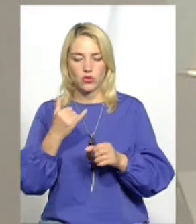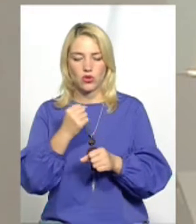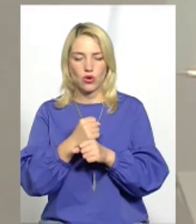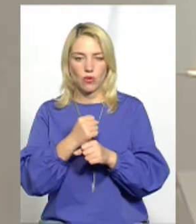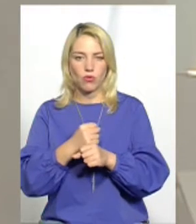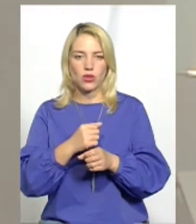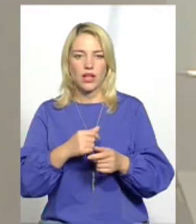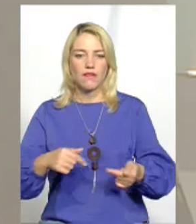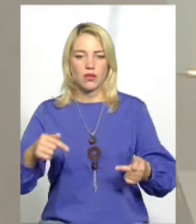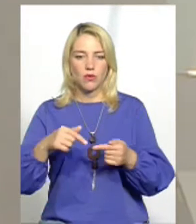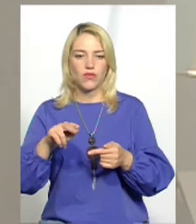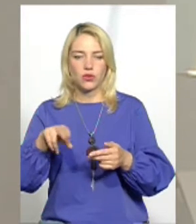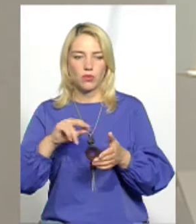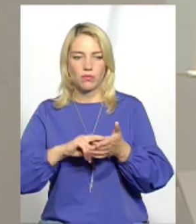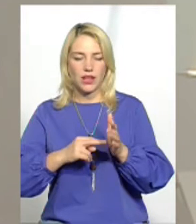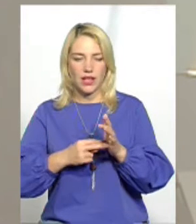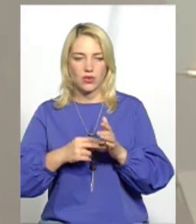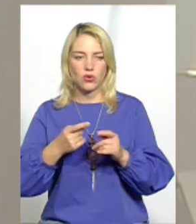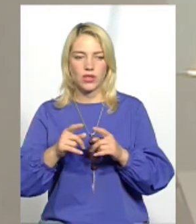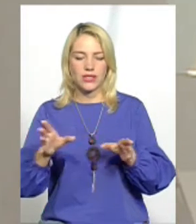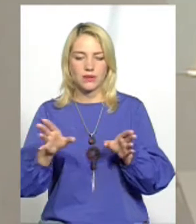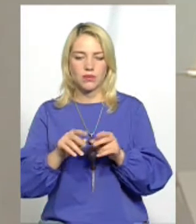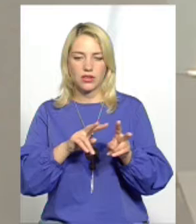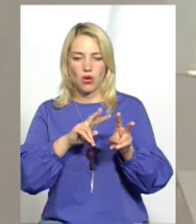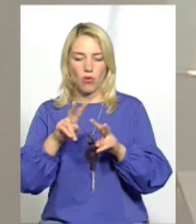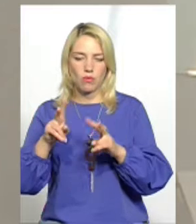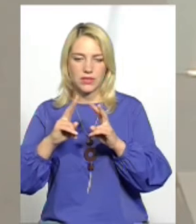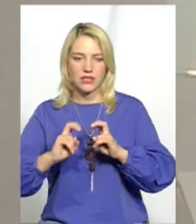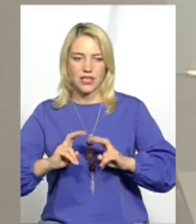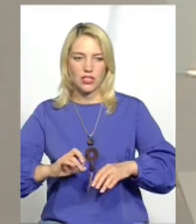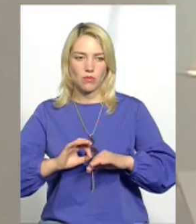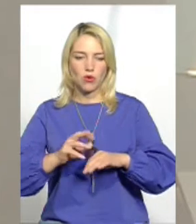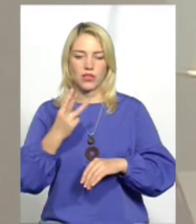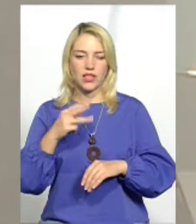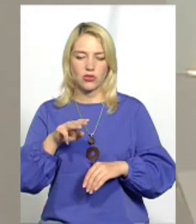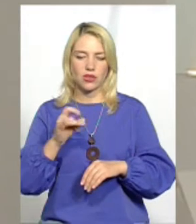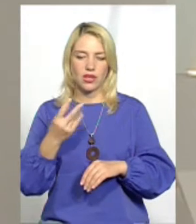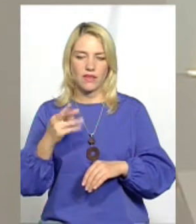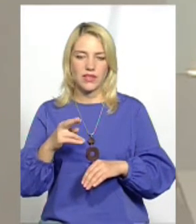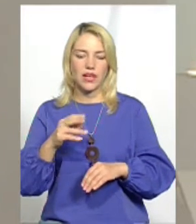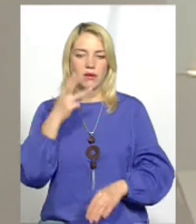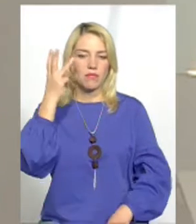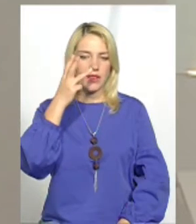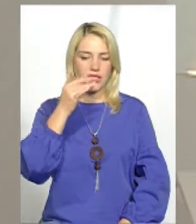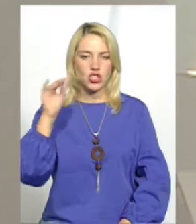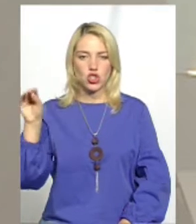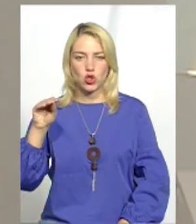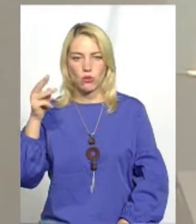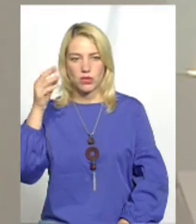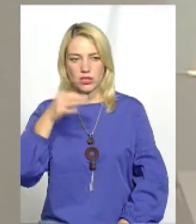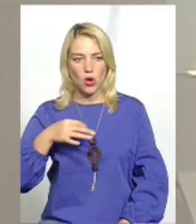до плану. Спільне обстеження, проведене 3 травня екологами та громадськістю Хмельницької та Житомирської областей,